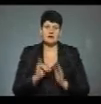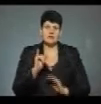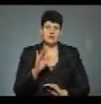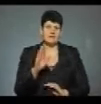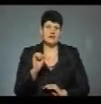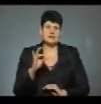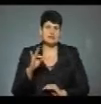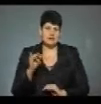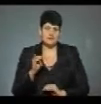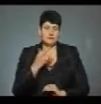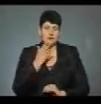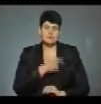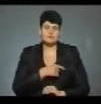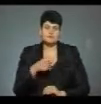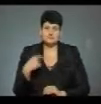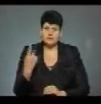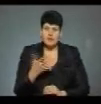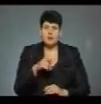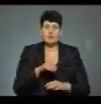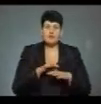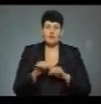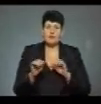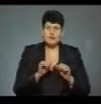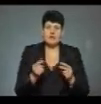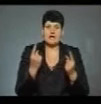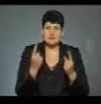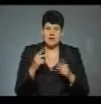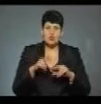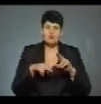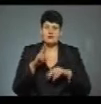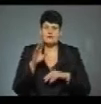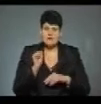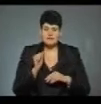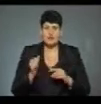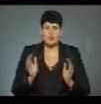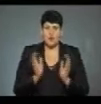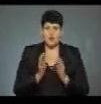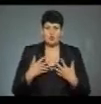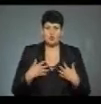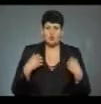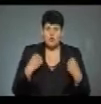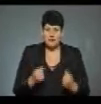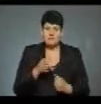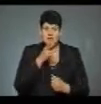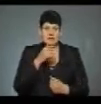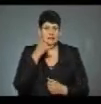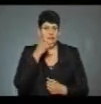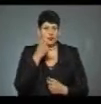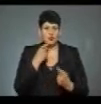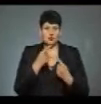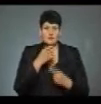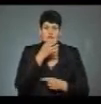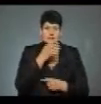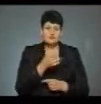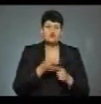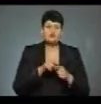Ігор Васильєв. За його словами, їх проводять в управліннях капітального будівництва та охорони здоров'я. Під час телефонної розмови він сказав, що